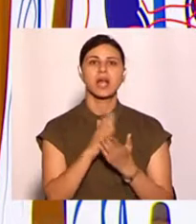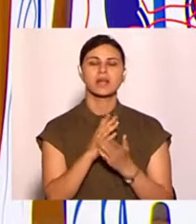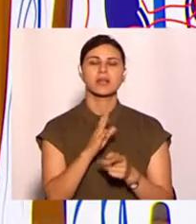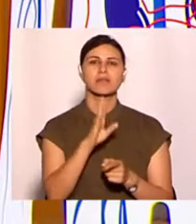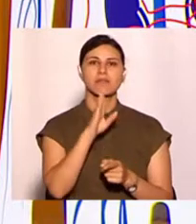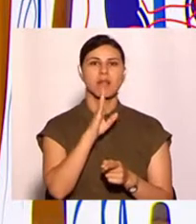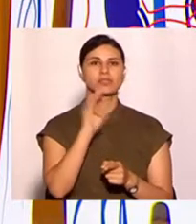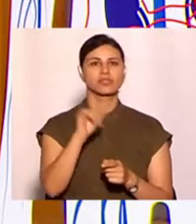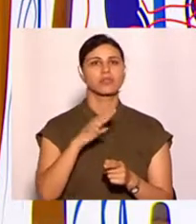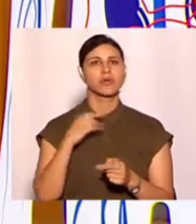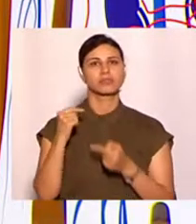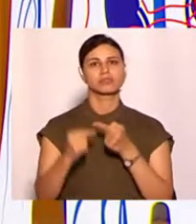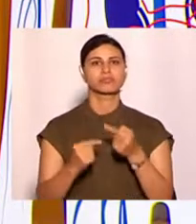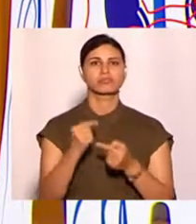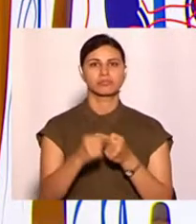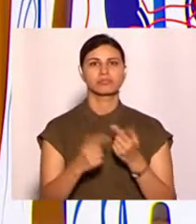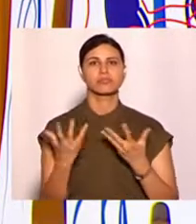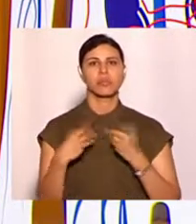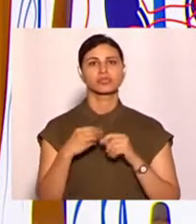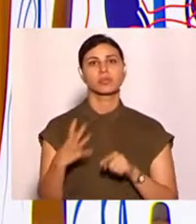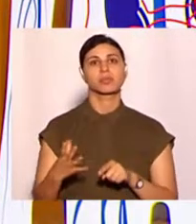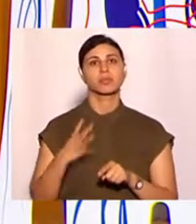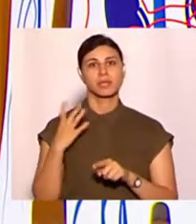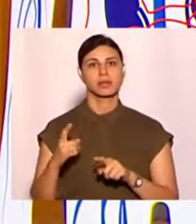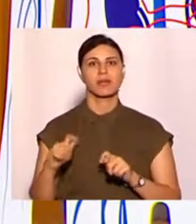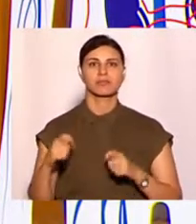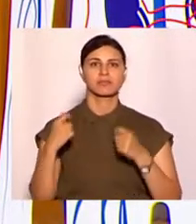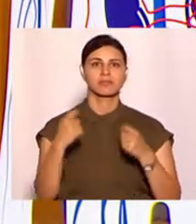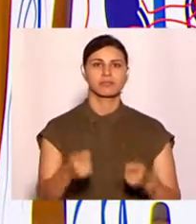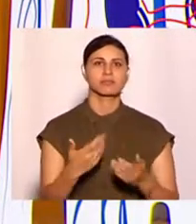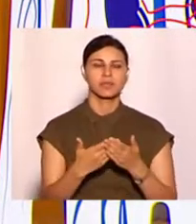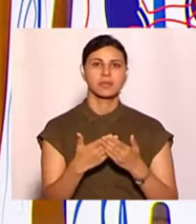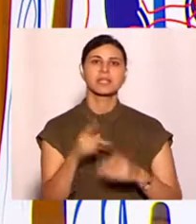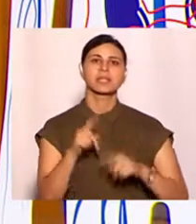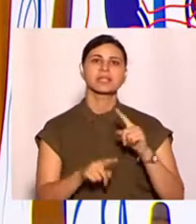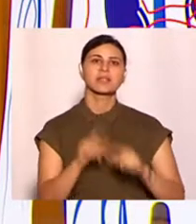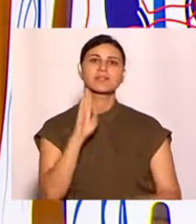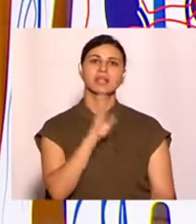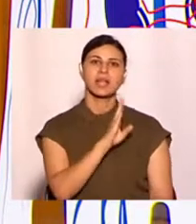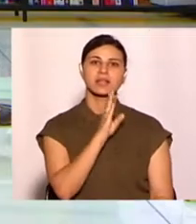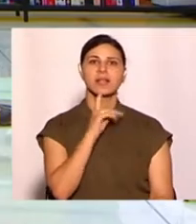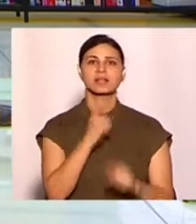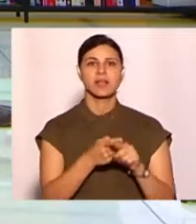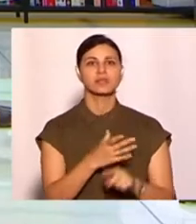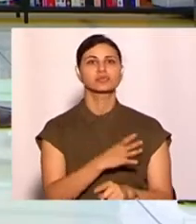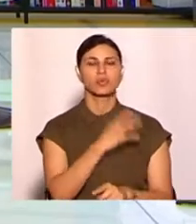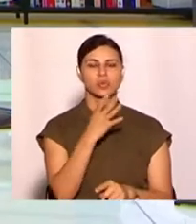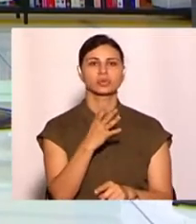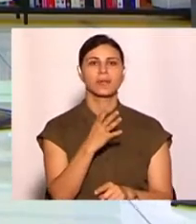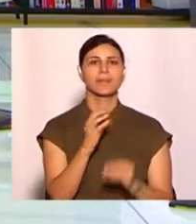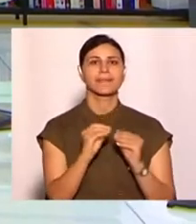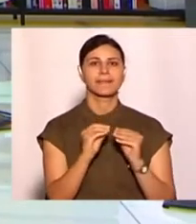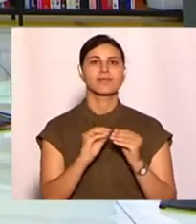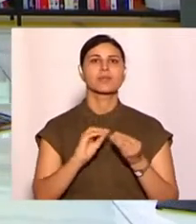ფაქტორი, შეიძლება გენმა განიცადოს მუტაცია. რისკ ფაქტორი არის თუ პირველი რიგის ნათესავს, დედას ან დას ჰქონდა